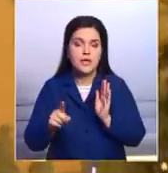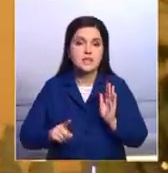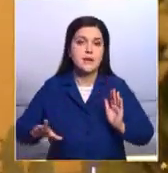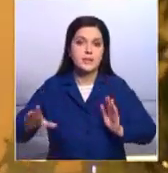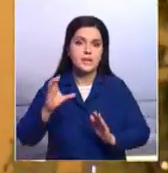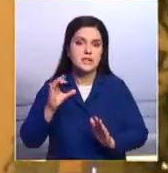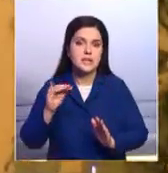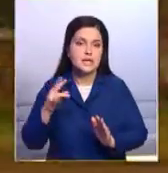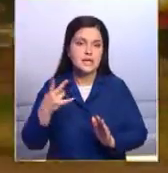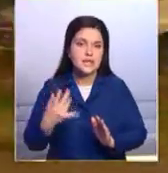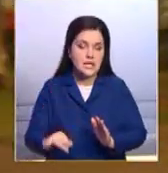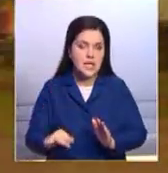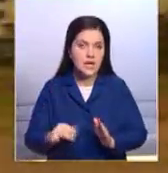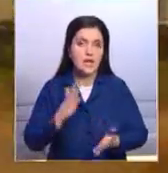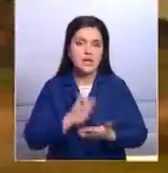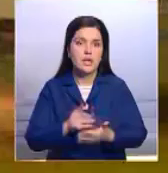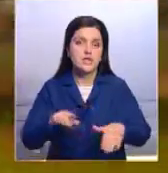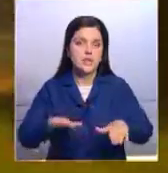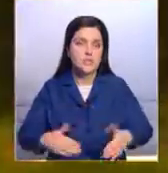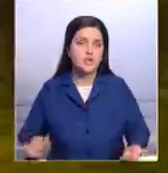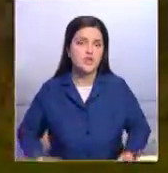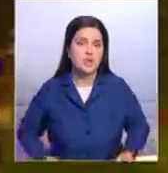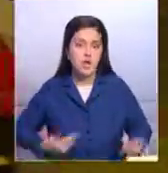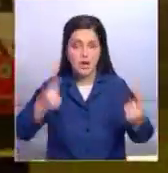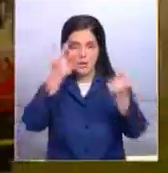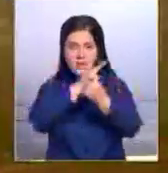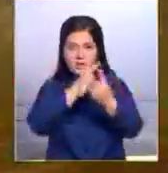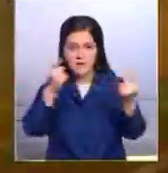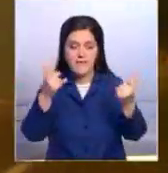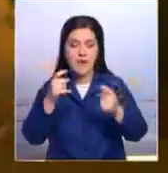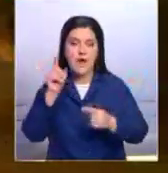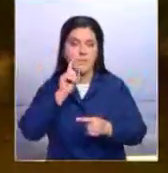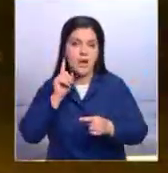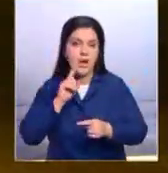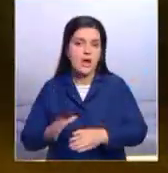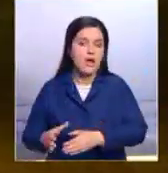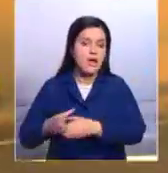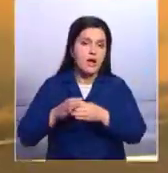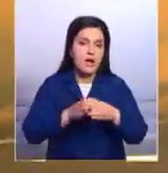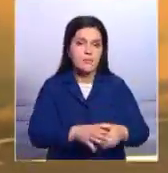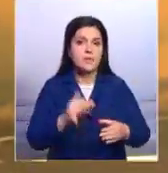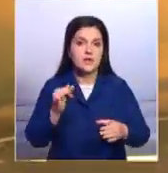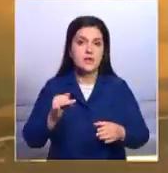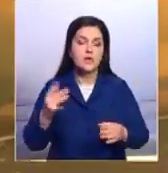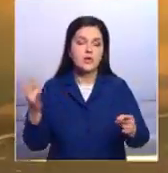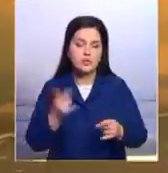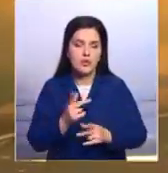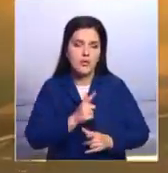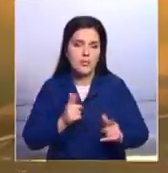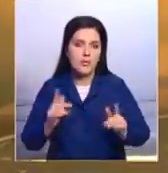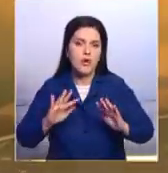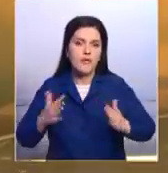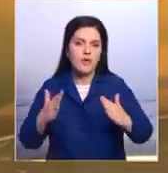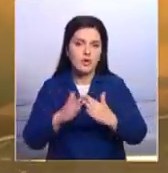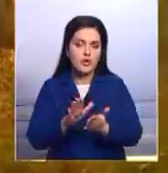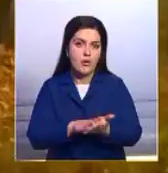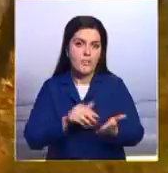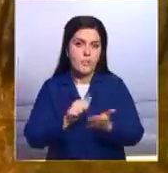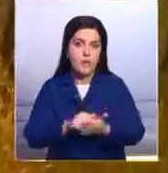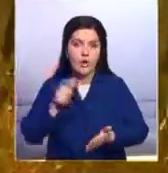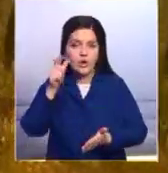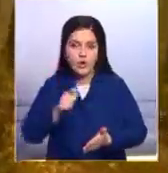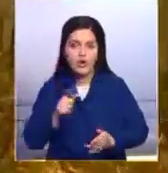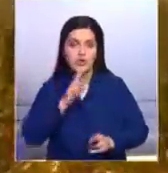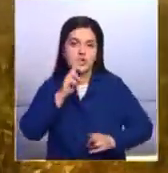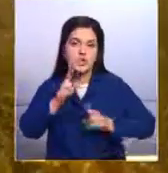километрах к западу от Сиднея. Местных жителей призвали эвакуироваться и подготовиться к возможным разрушениям. Люди жалуются на